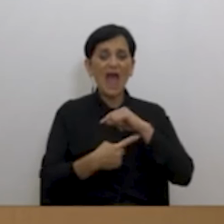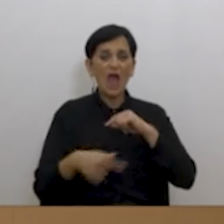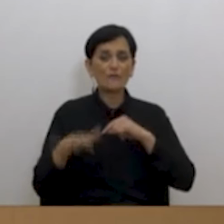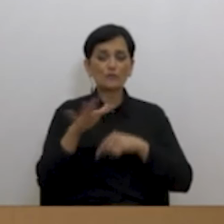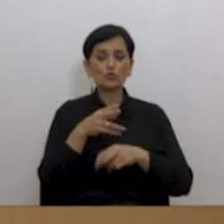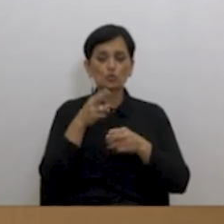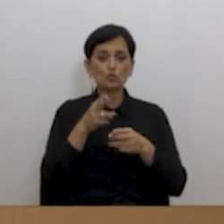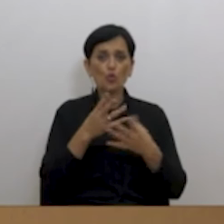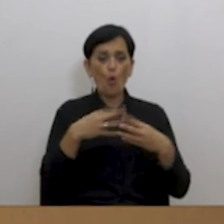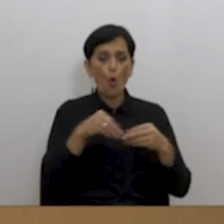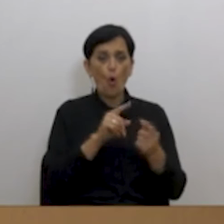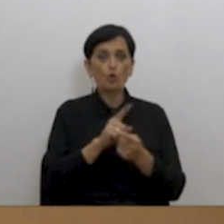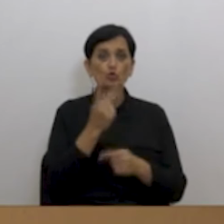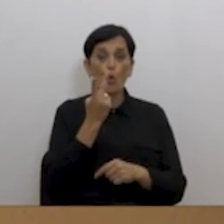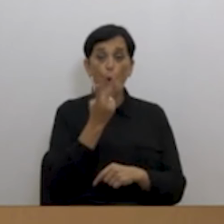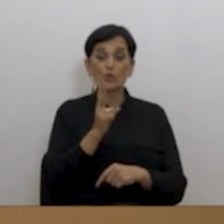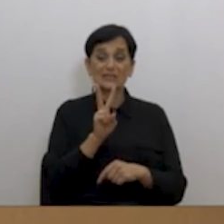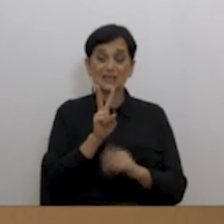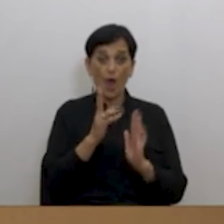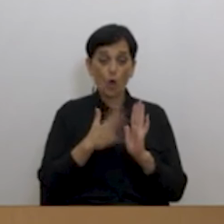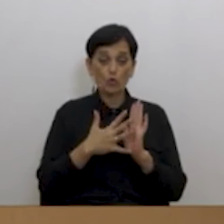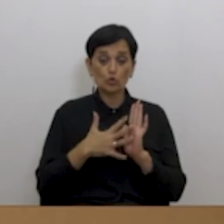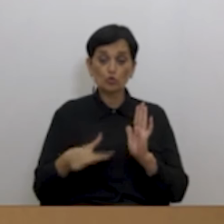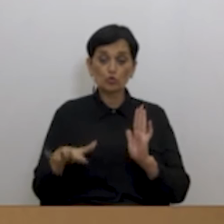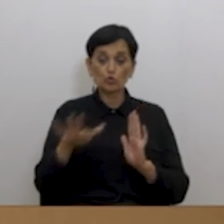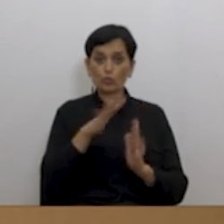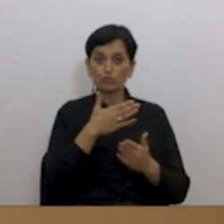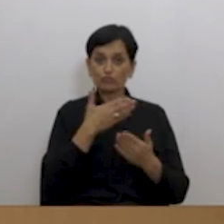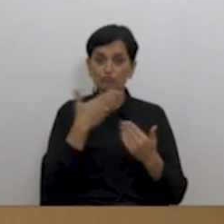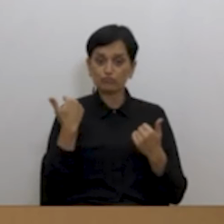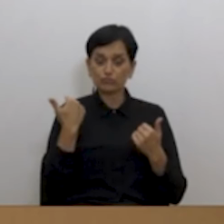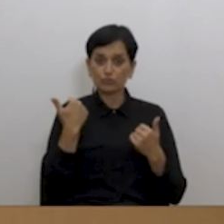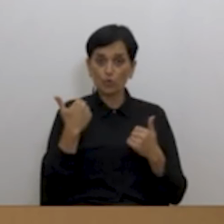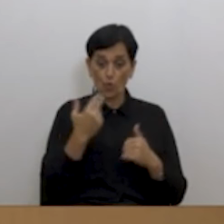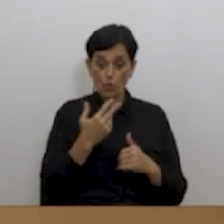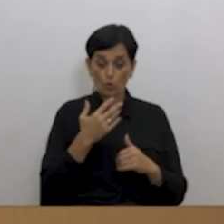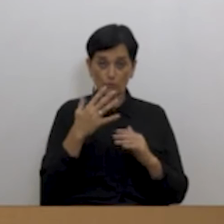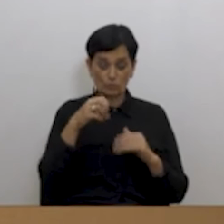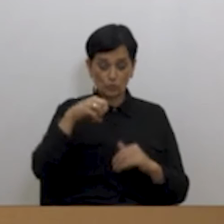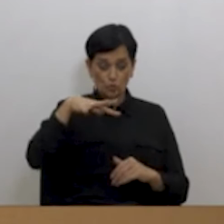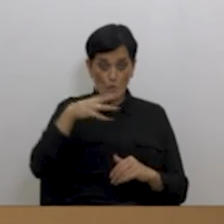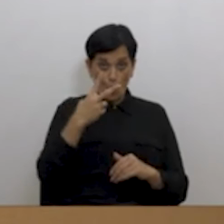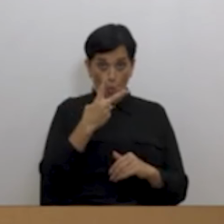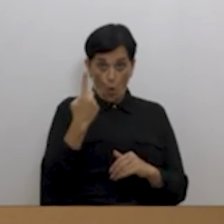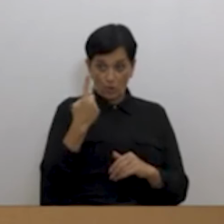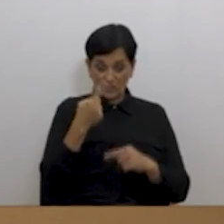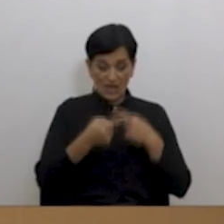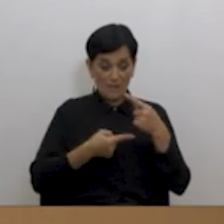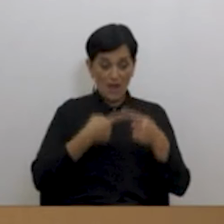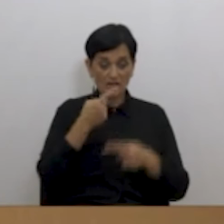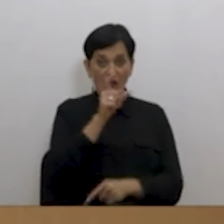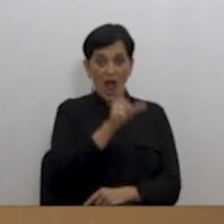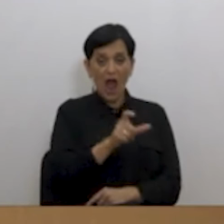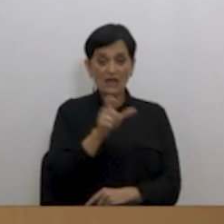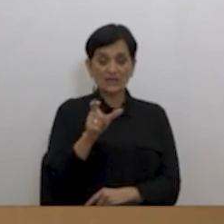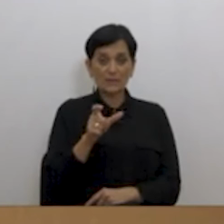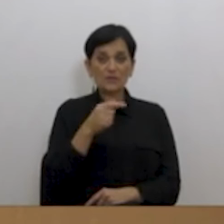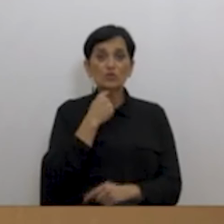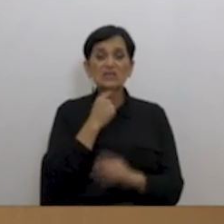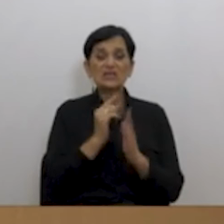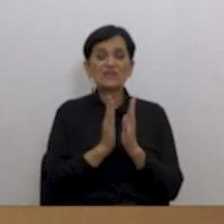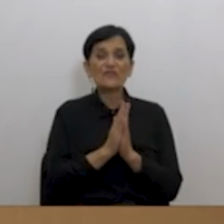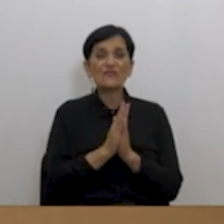ოჯახებს, 22 სოფელს არ აქვს შუქი. 21 საუკუნეში ადამიანები გვეხვეწებიან,